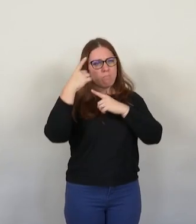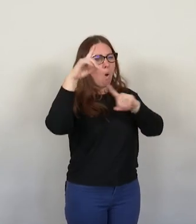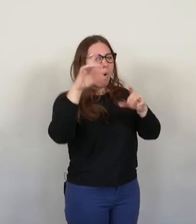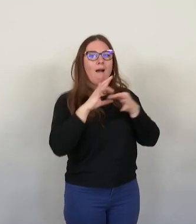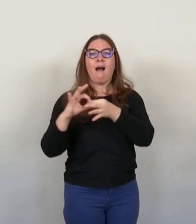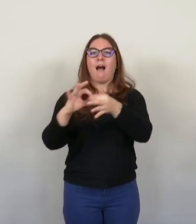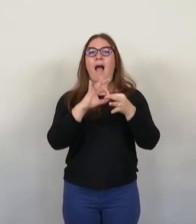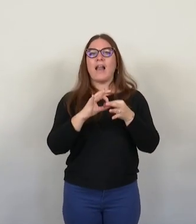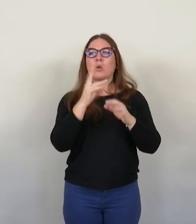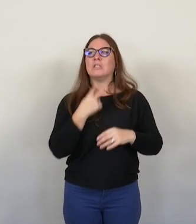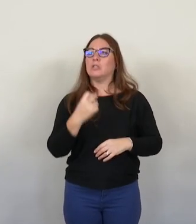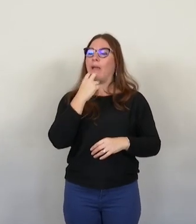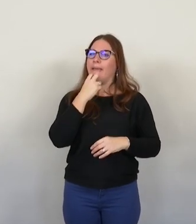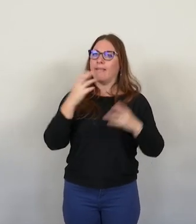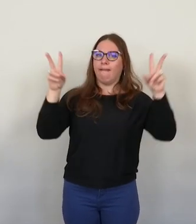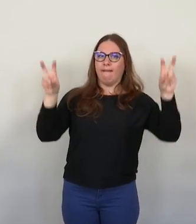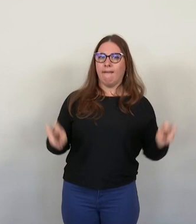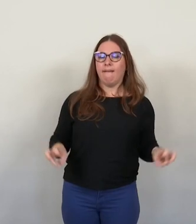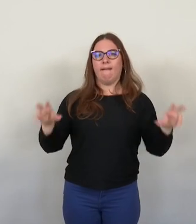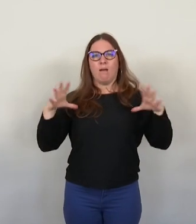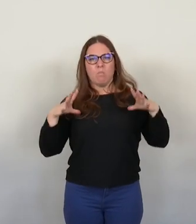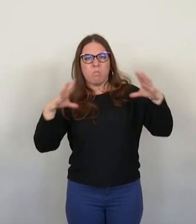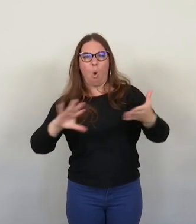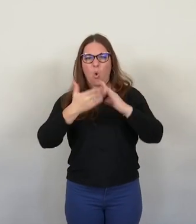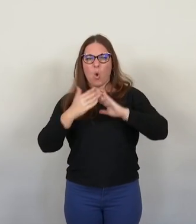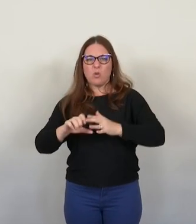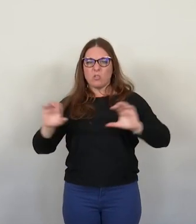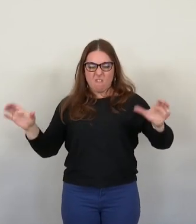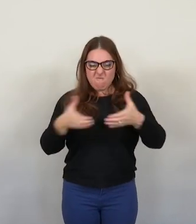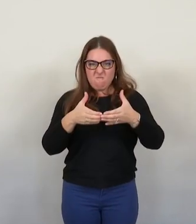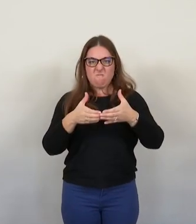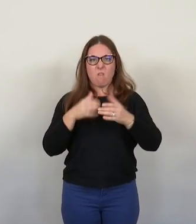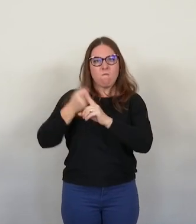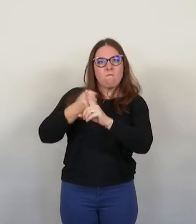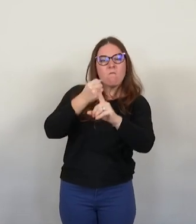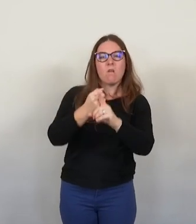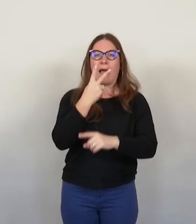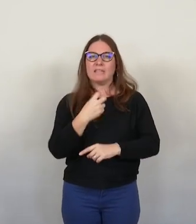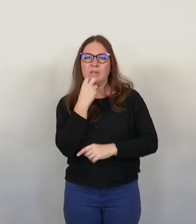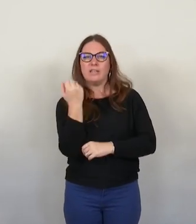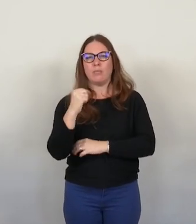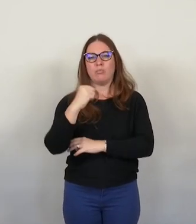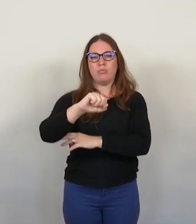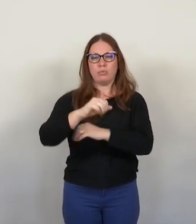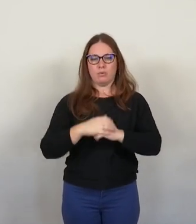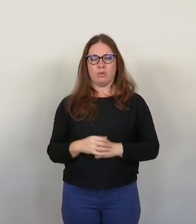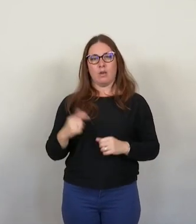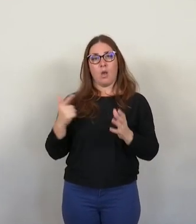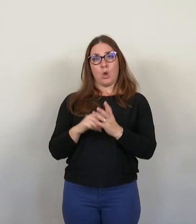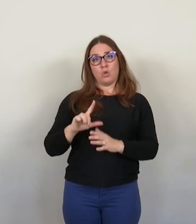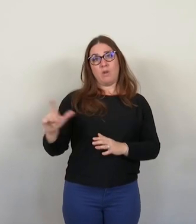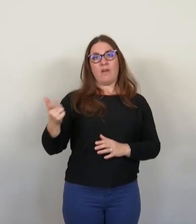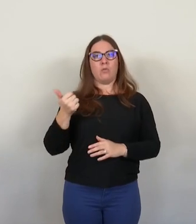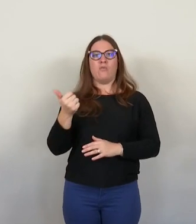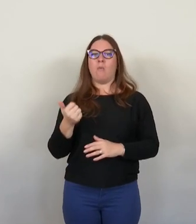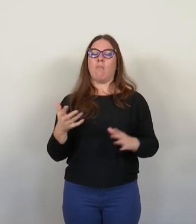citoyenne je cite des opérations communautaristes qui ont fait l'objet de nombreuses incivilités en 2022 vous y